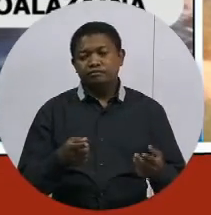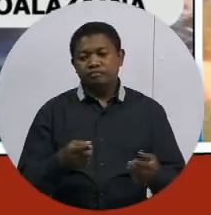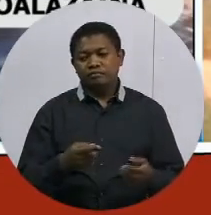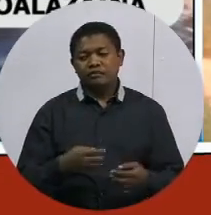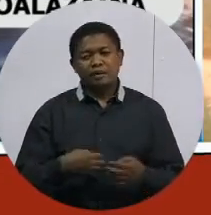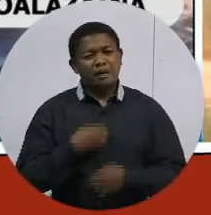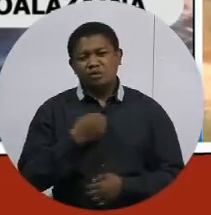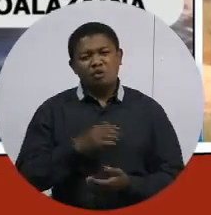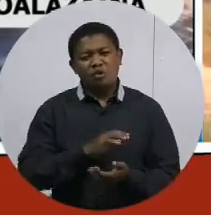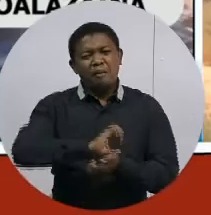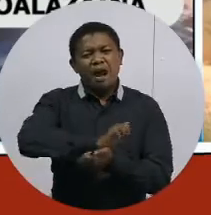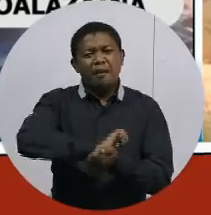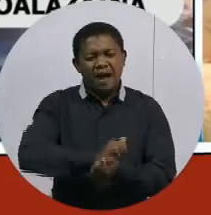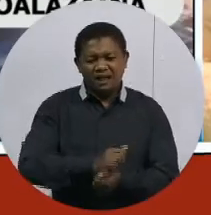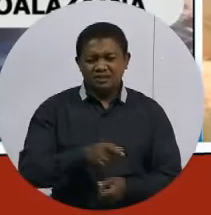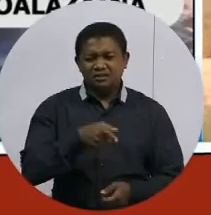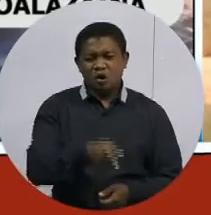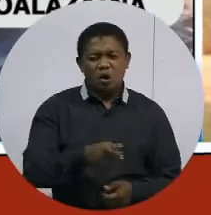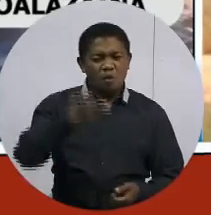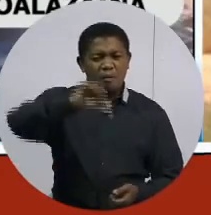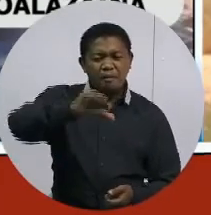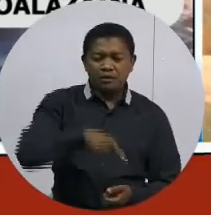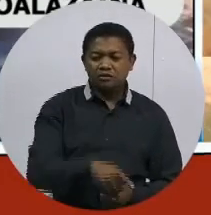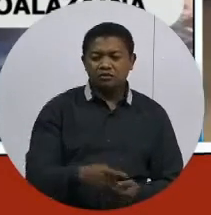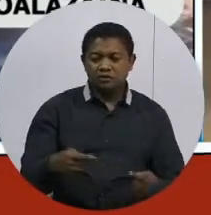moa zany a